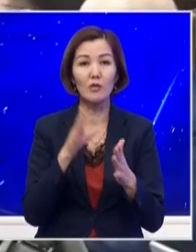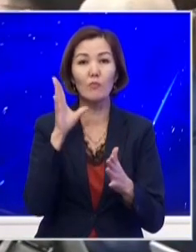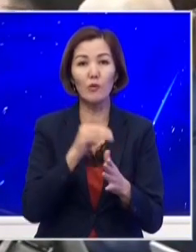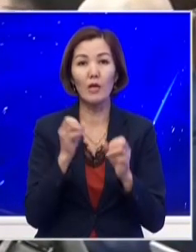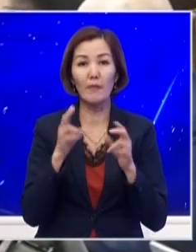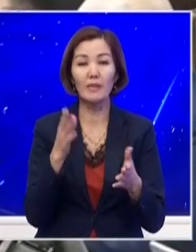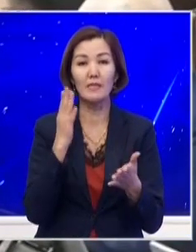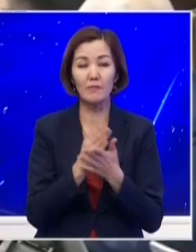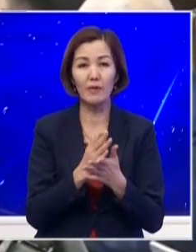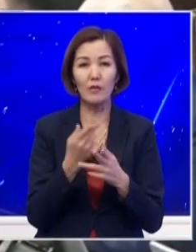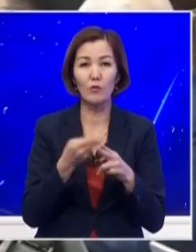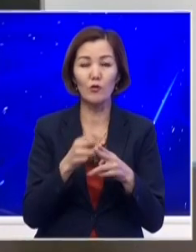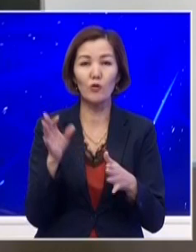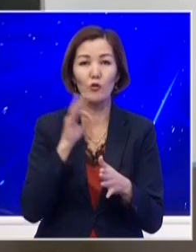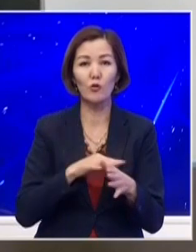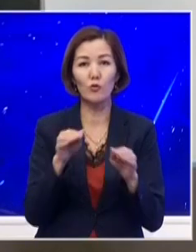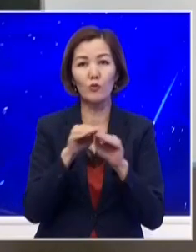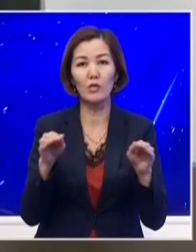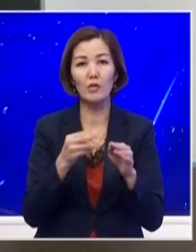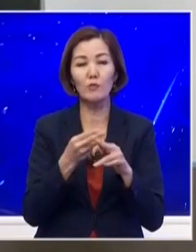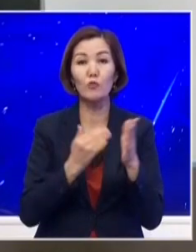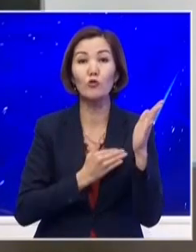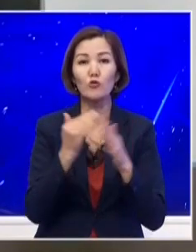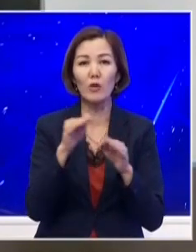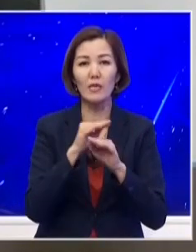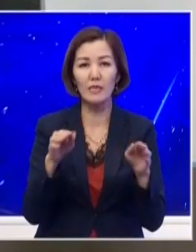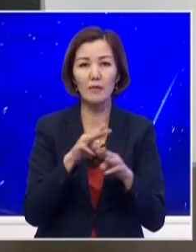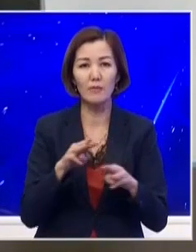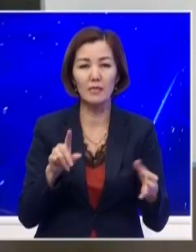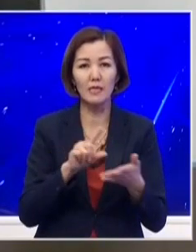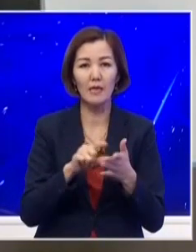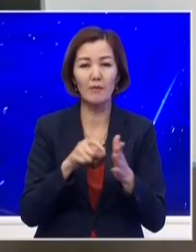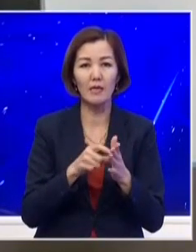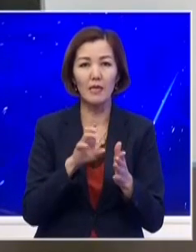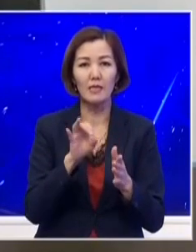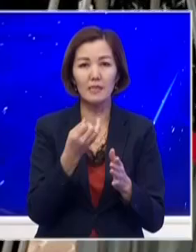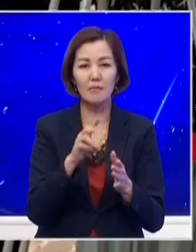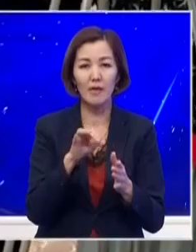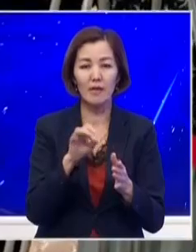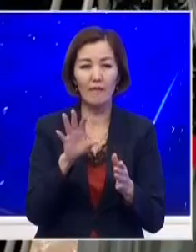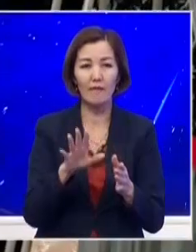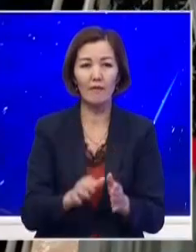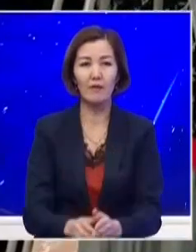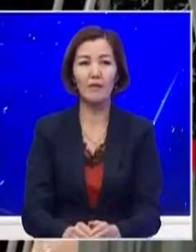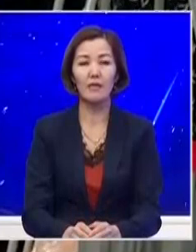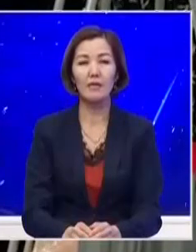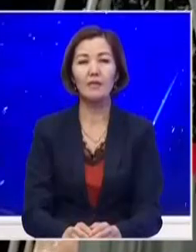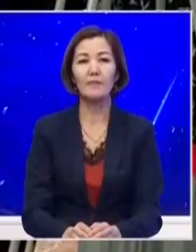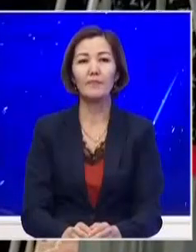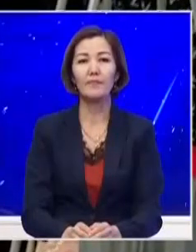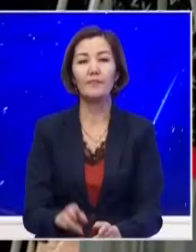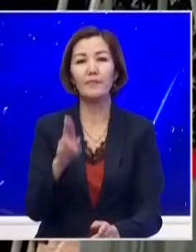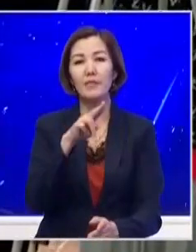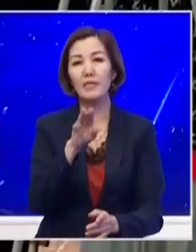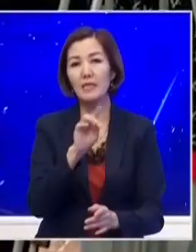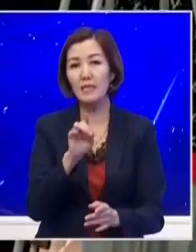екен. Себебі тұтыну деңгейіміз тым жоғары дейді министрлер кабинетінің басшысы Смайлов. Дизель отыны мен бензиннің